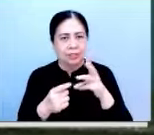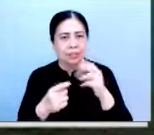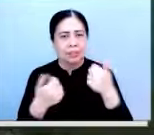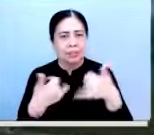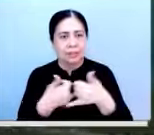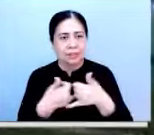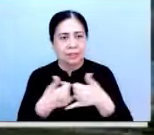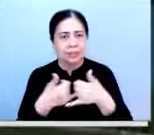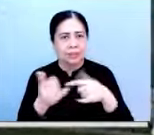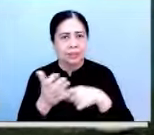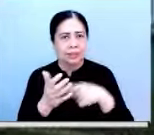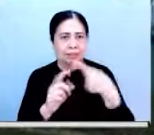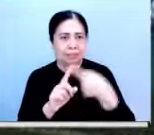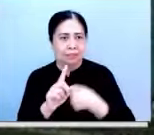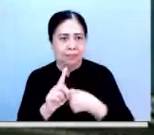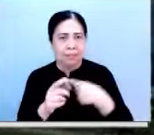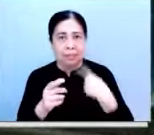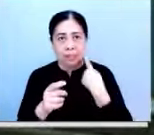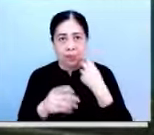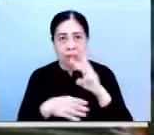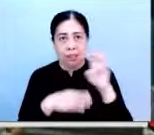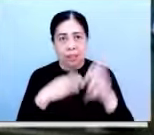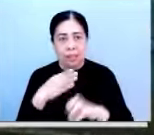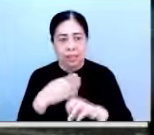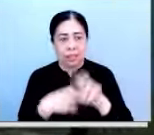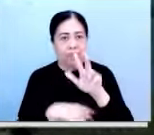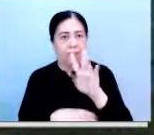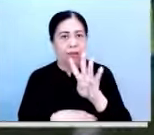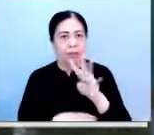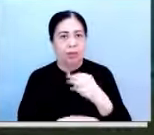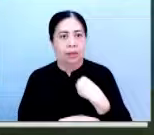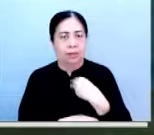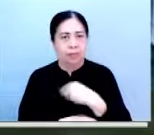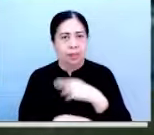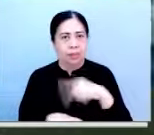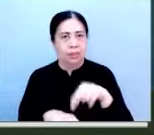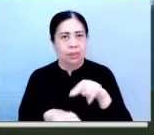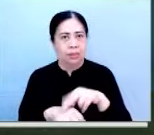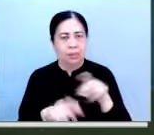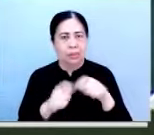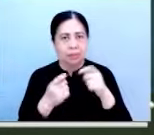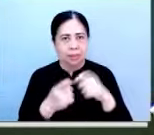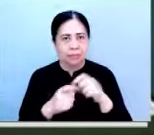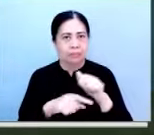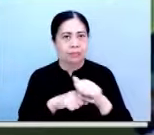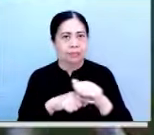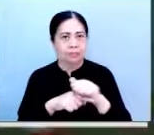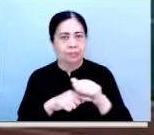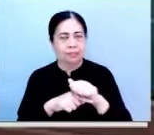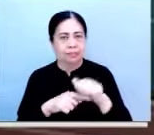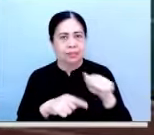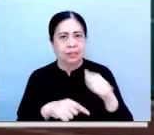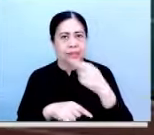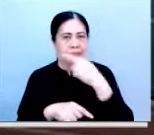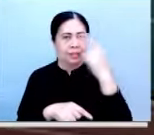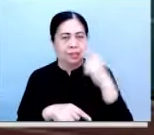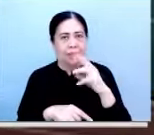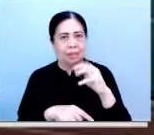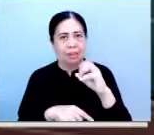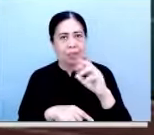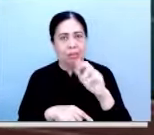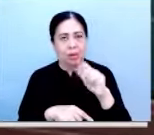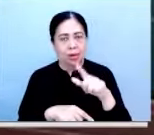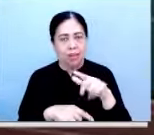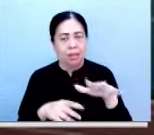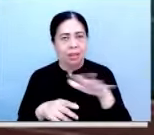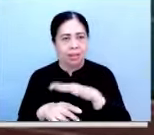buwan. Nitong weekend, 34 na miyembro ng National Pool ang nag-ensayo sa Rizal Memorial Pitch sa Maynila. Halo iyan